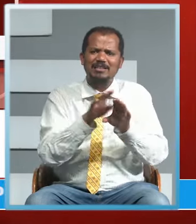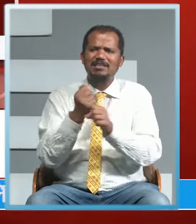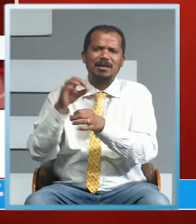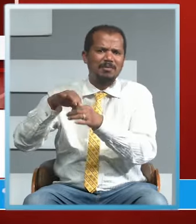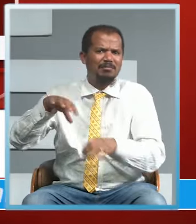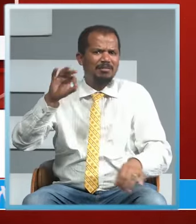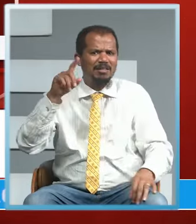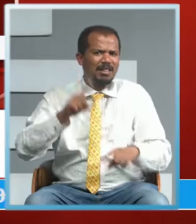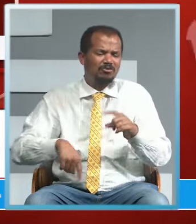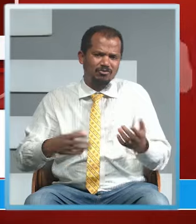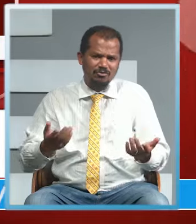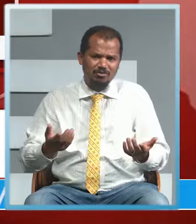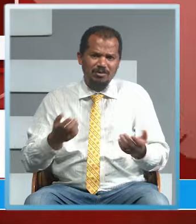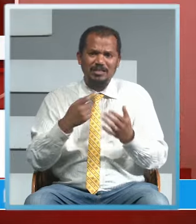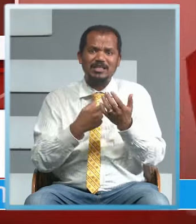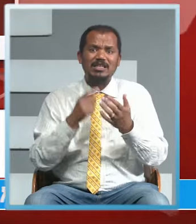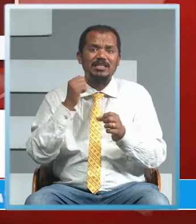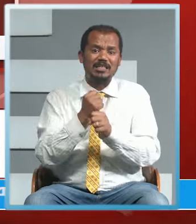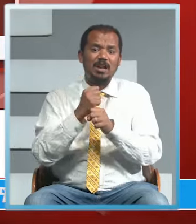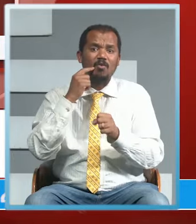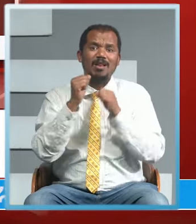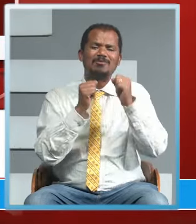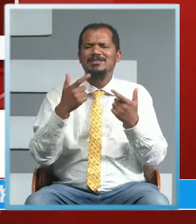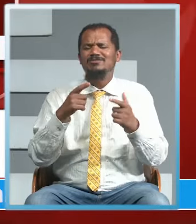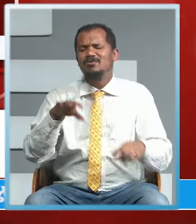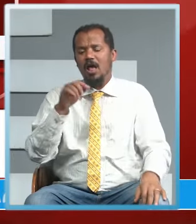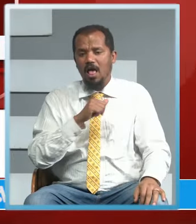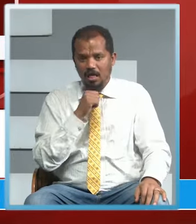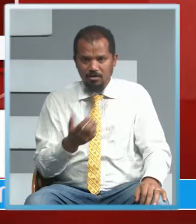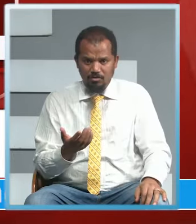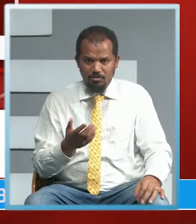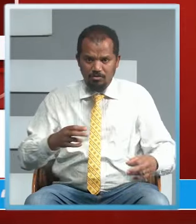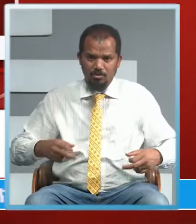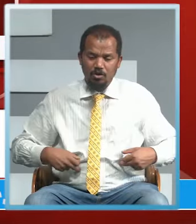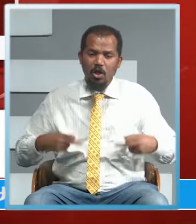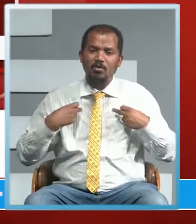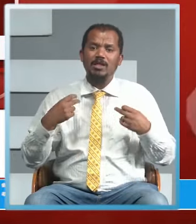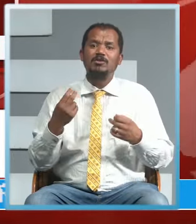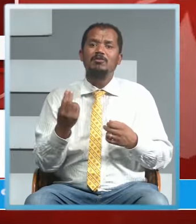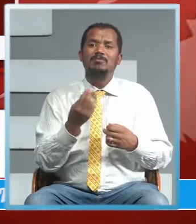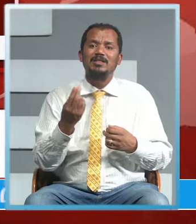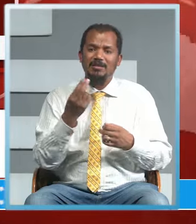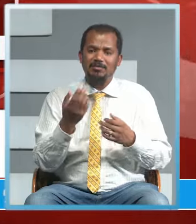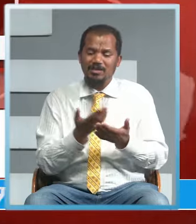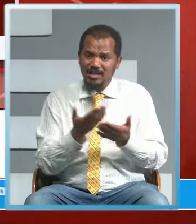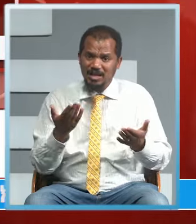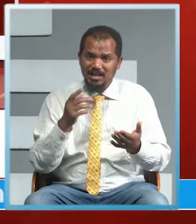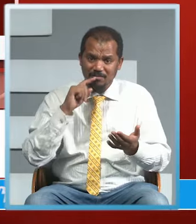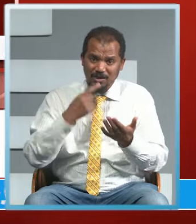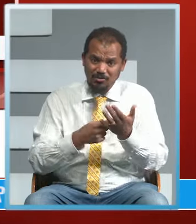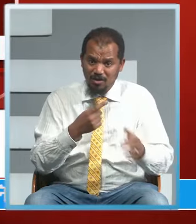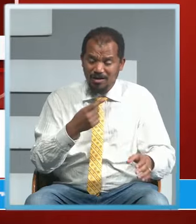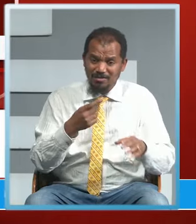ስለዚህ ስራ እድል እንኳን ያድርገው ለመወዳደር እንኳን እድሉን አያገኙም። እንደው ለህይወታቸው የሚጠቅም ቁጥር አንድ እንኳን ነገር ብናይ ሌላውን መረጃ እንኳን